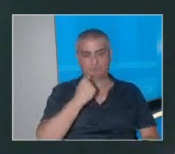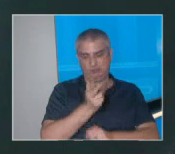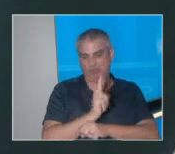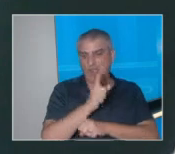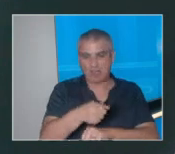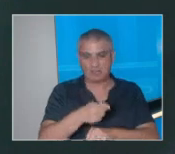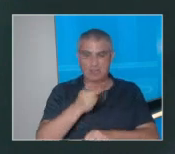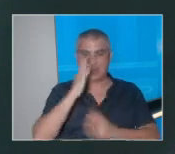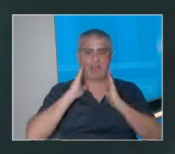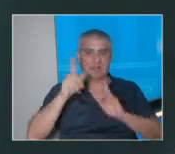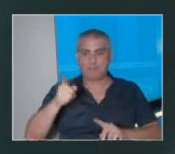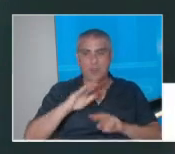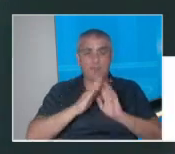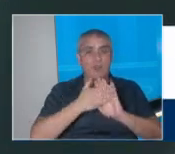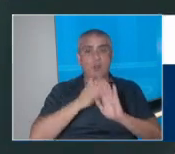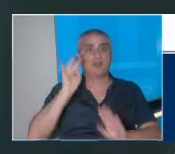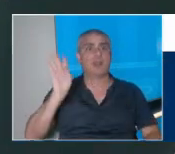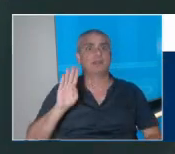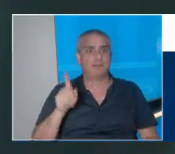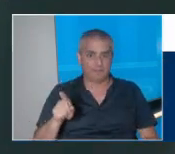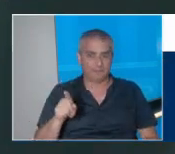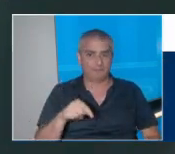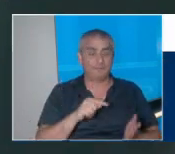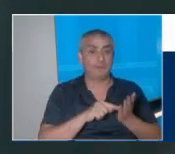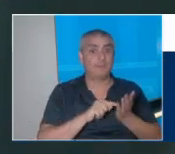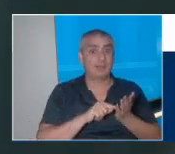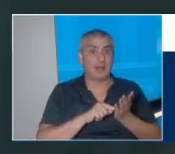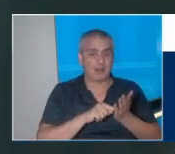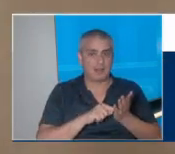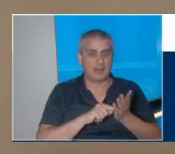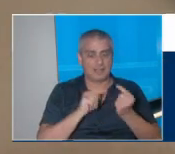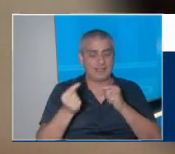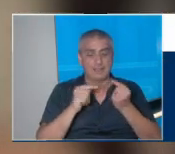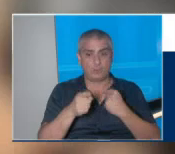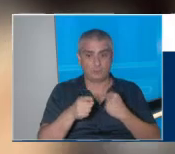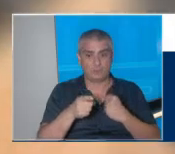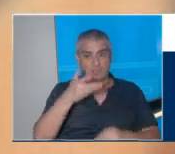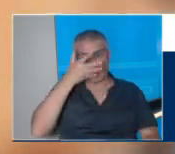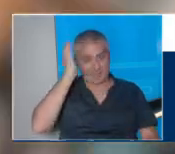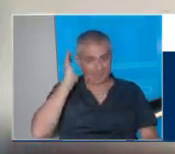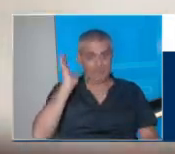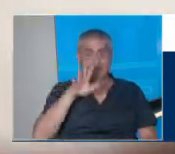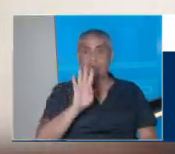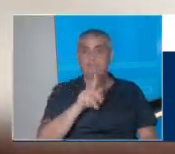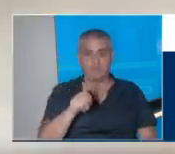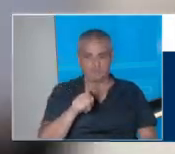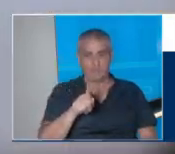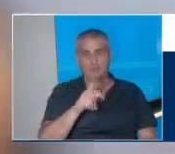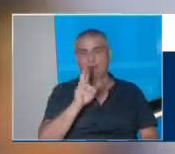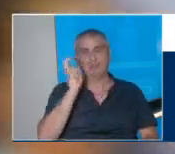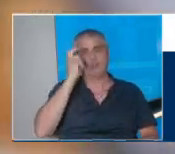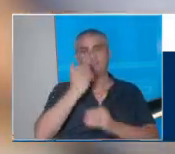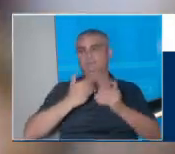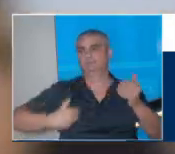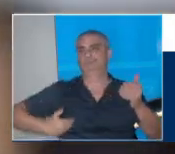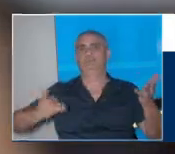השקרן, ואל תאמינו לו, וכולי וכולי נגד נתניהו, כי בגלל האימות הזה בין לפיד לבין נתניהו, גנץ נשאר